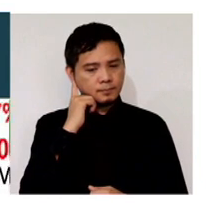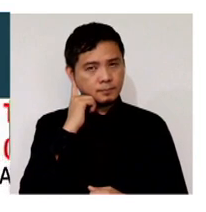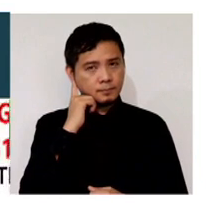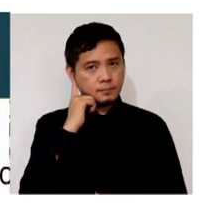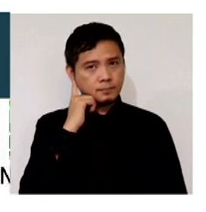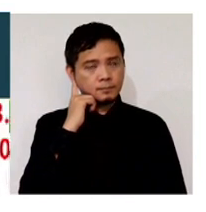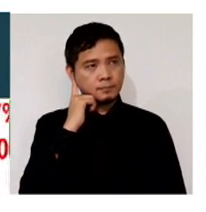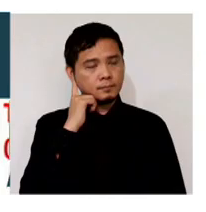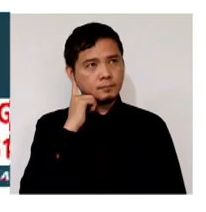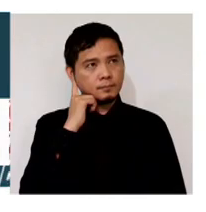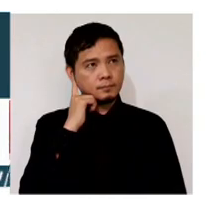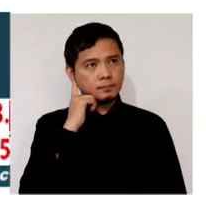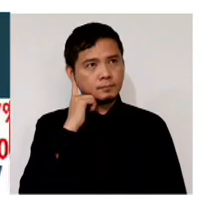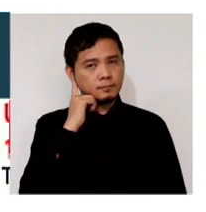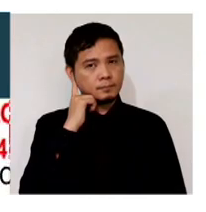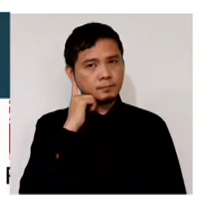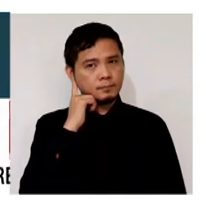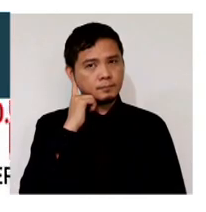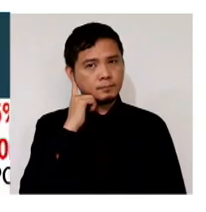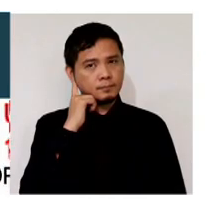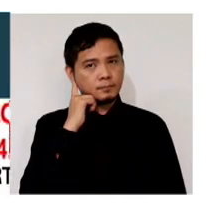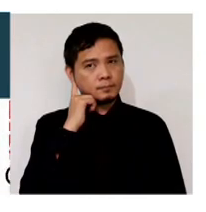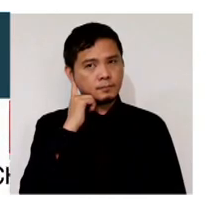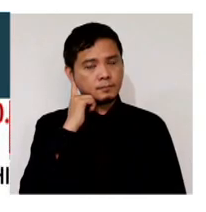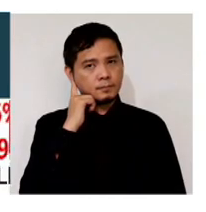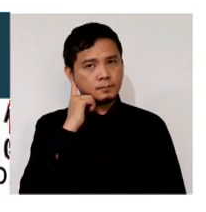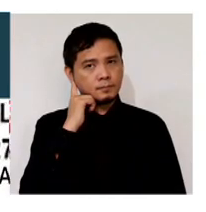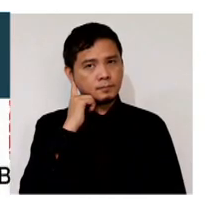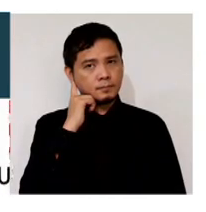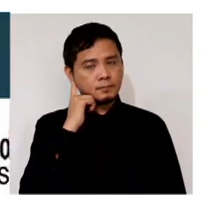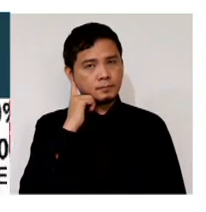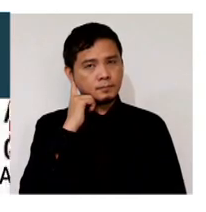laki po ng tubig. Will you be declaring a state of calamity?